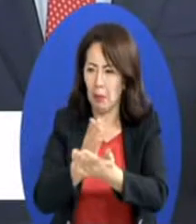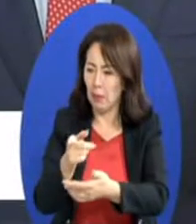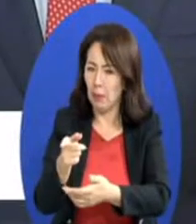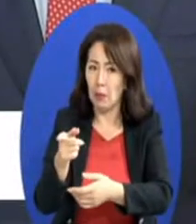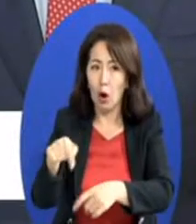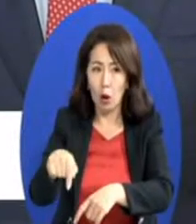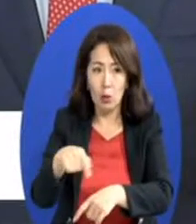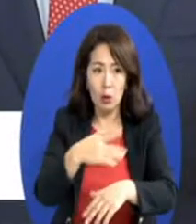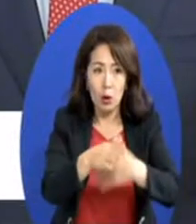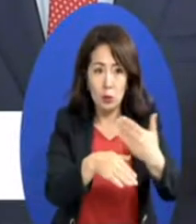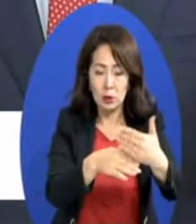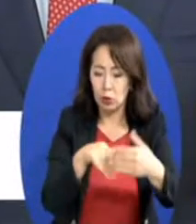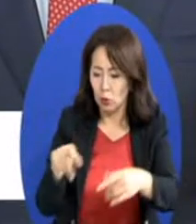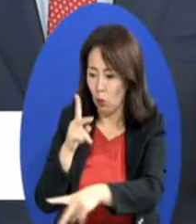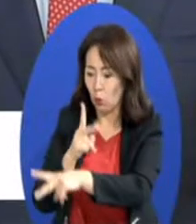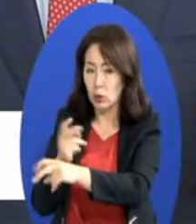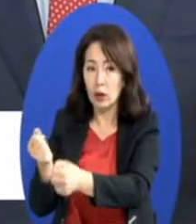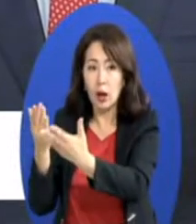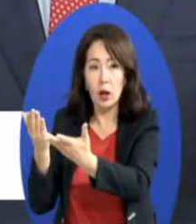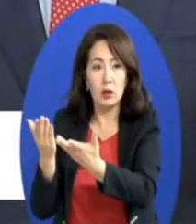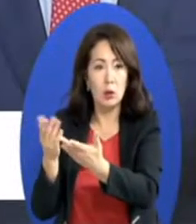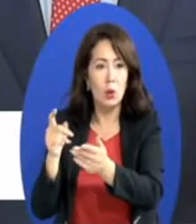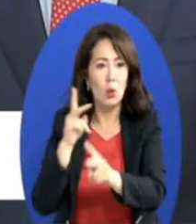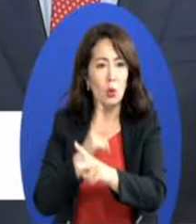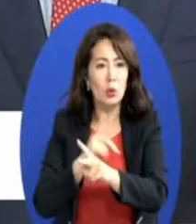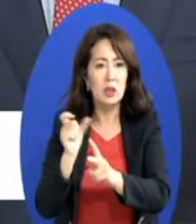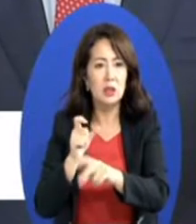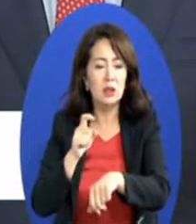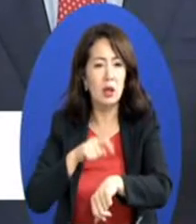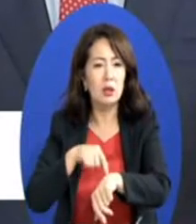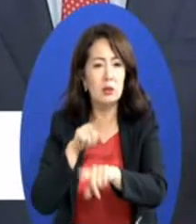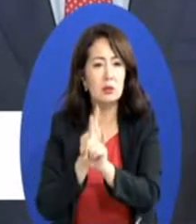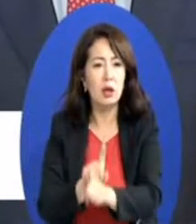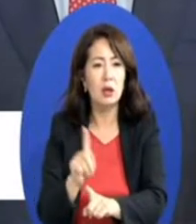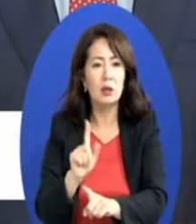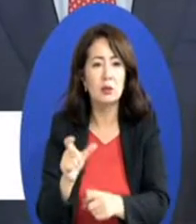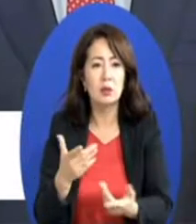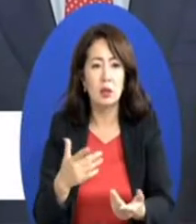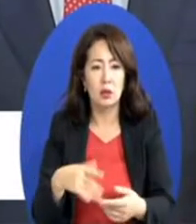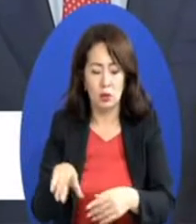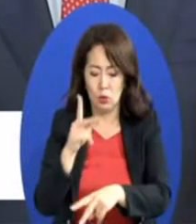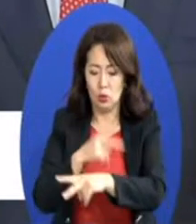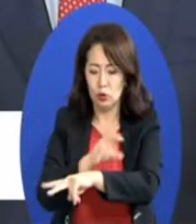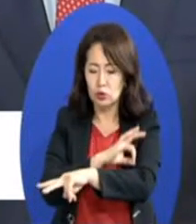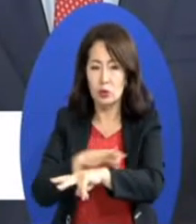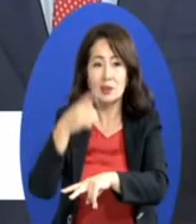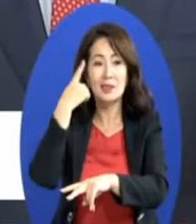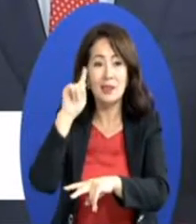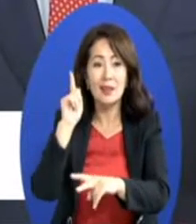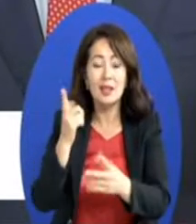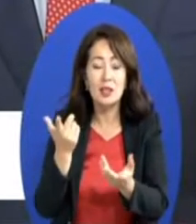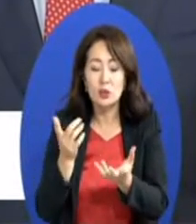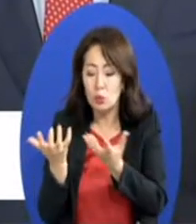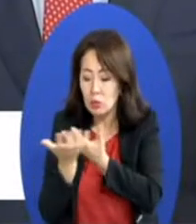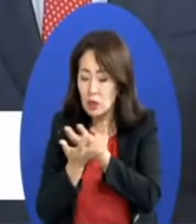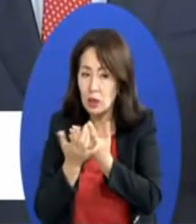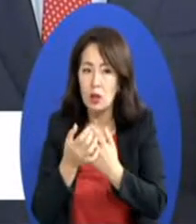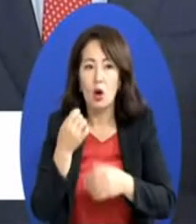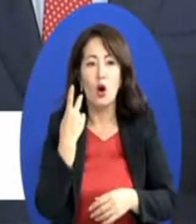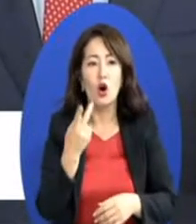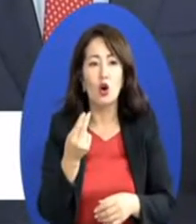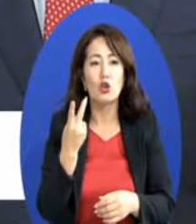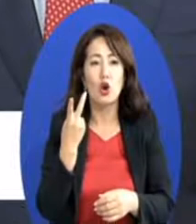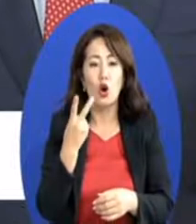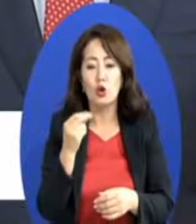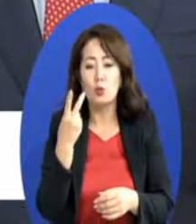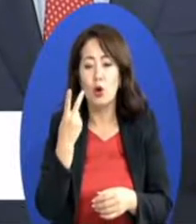хууль гарахаар чинь зэрэг одоо хуулийн заалт нь хэзээ хэрэгжих вэ гэдэг асуудал байж байна. Ер нь бол хуулийн төсөл санаачлагчдад 22 оноос энэ хуулийг